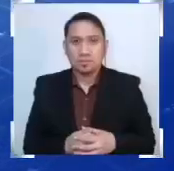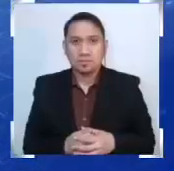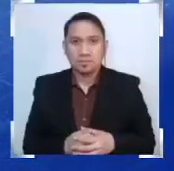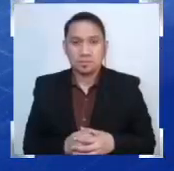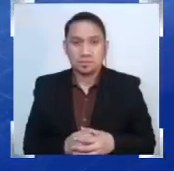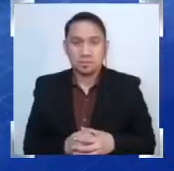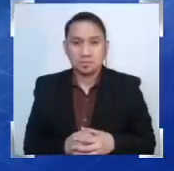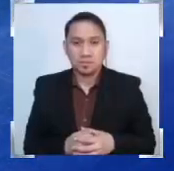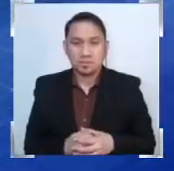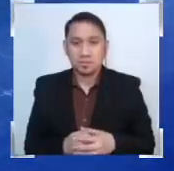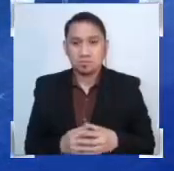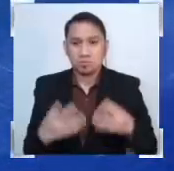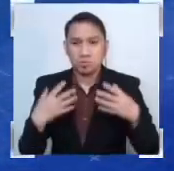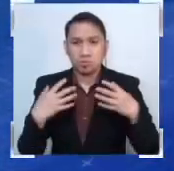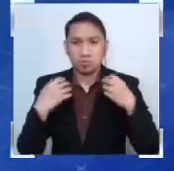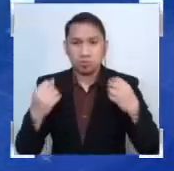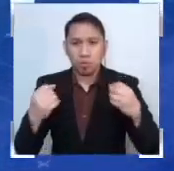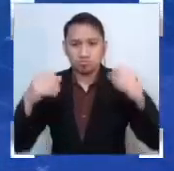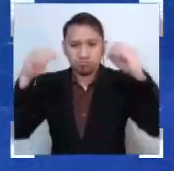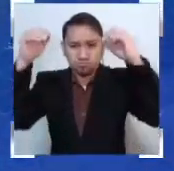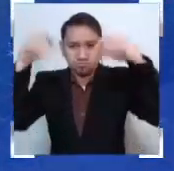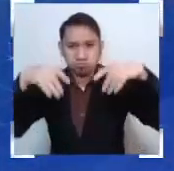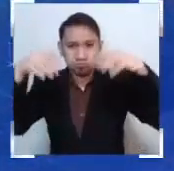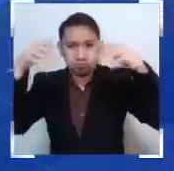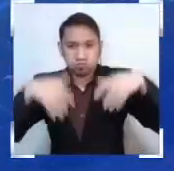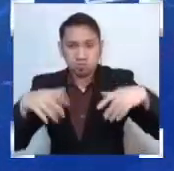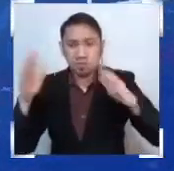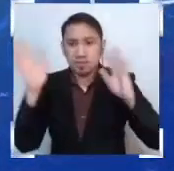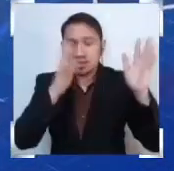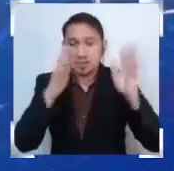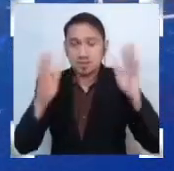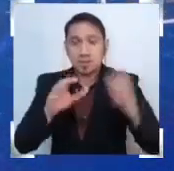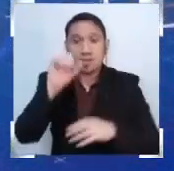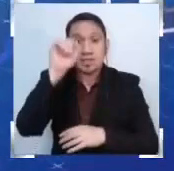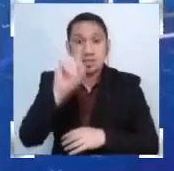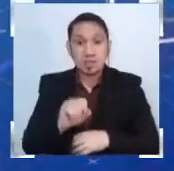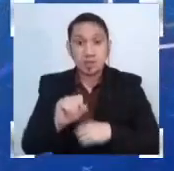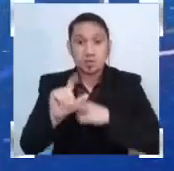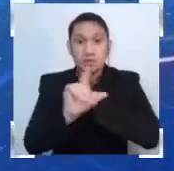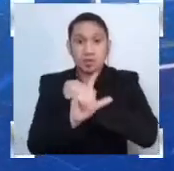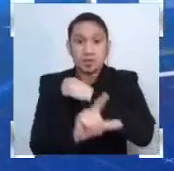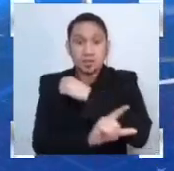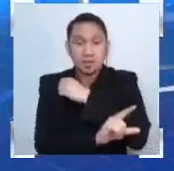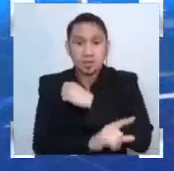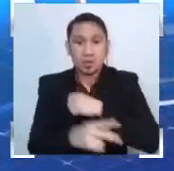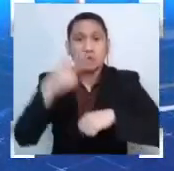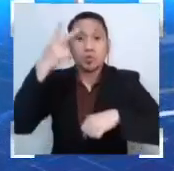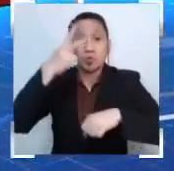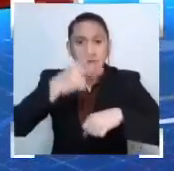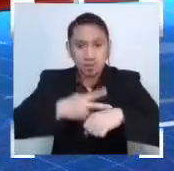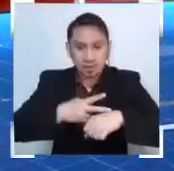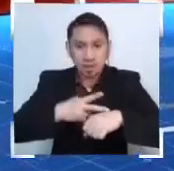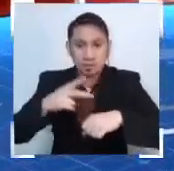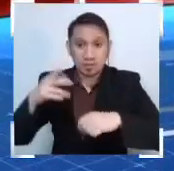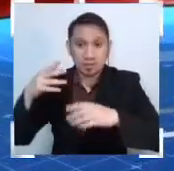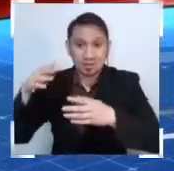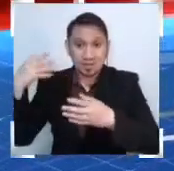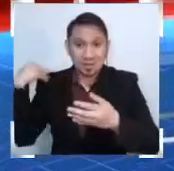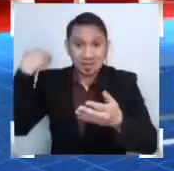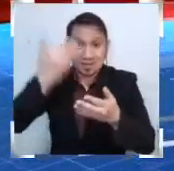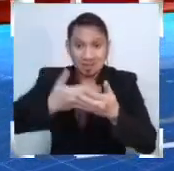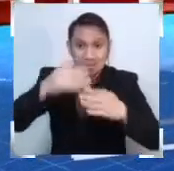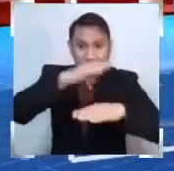Hinagupit ng malakas na ulan at hangin ang ilang bahagi ng Southern Leyte. Dalawang beses pang naglandfall ang bagyong Odette sa